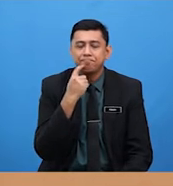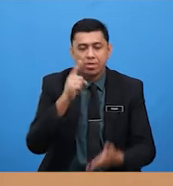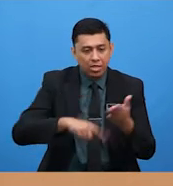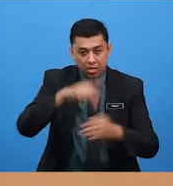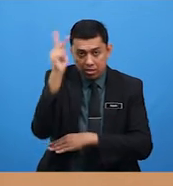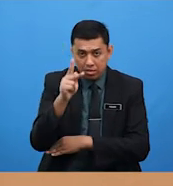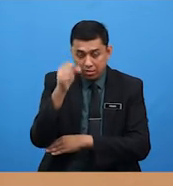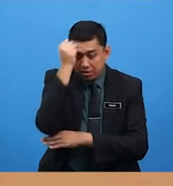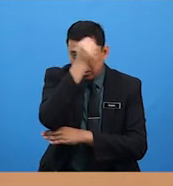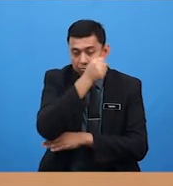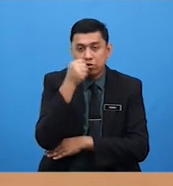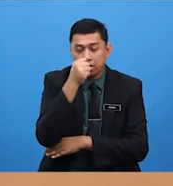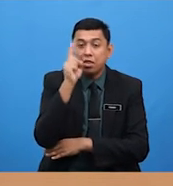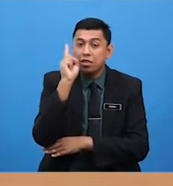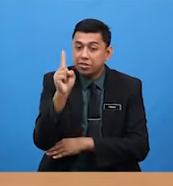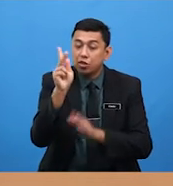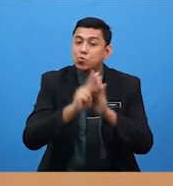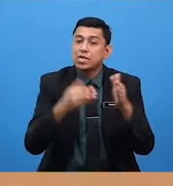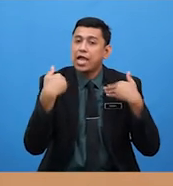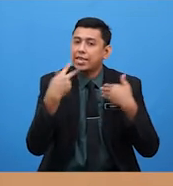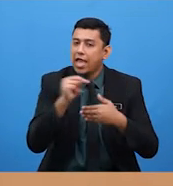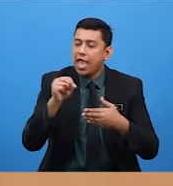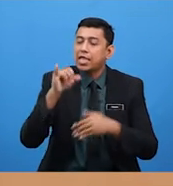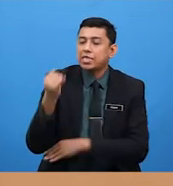Apakah sifat bagi setiap satu keadaan jirim?